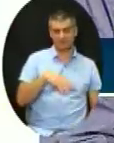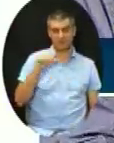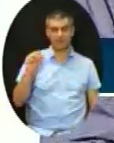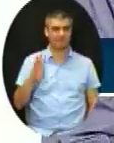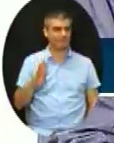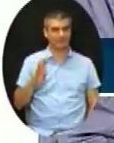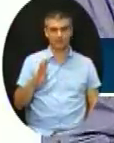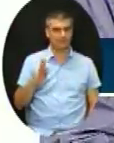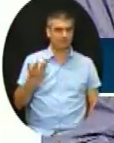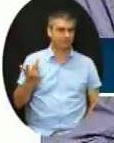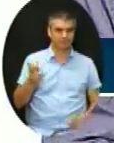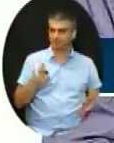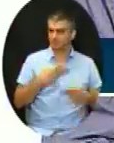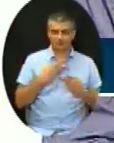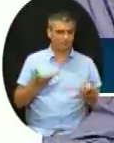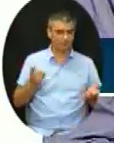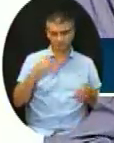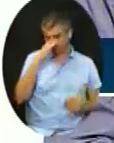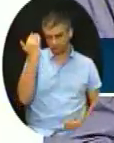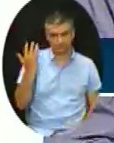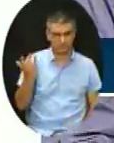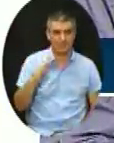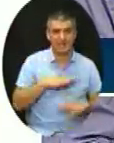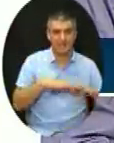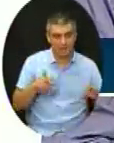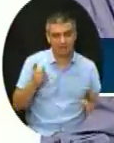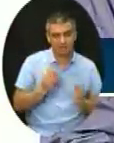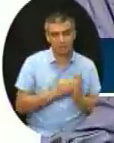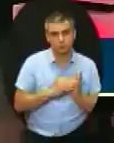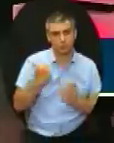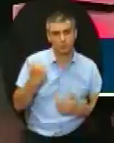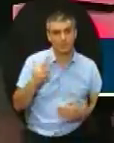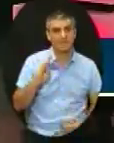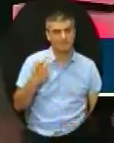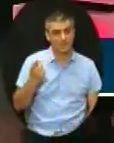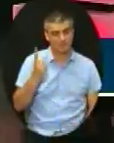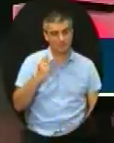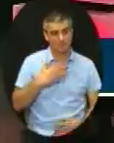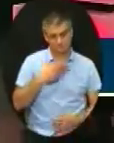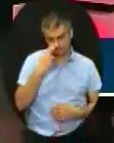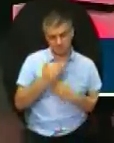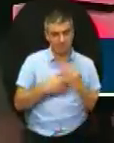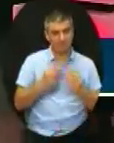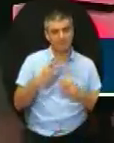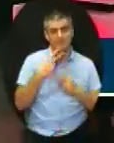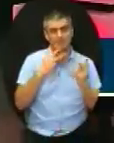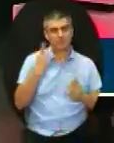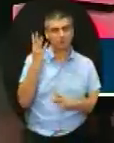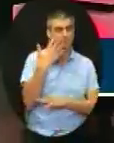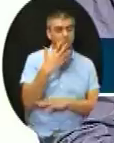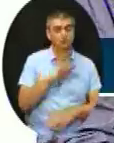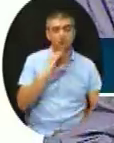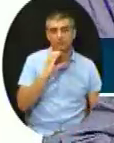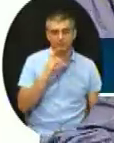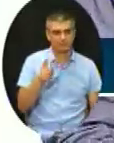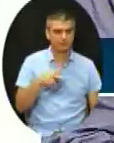A ו-B, היא פשוט בלתי אפשרית, זה מופרך. הקרקע הזאת נדרשת, ואם מנסים לקדם איזשהו פתרון של שתי מדינות, שטח C